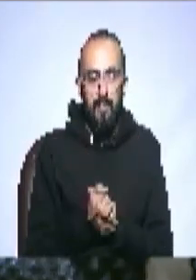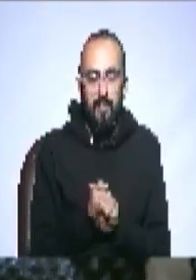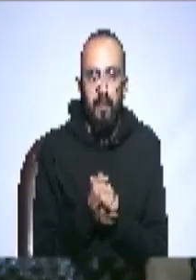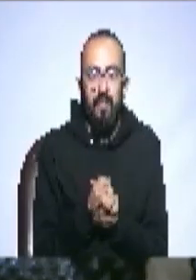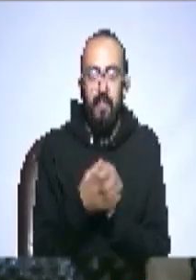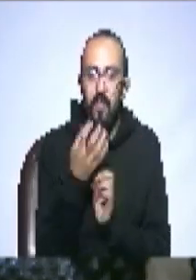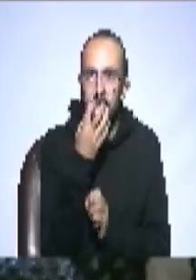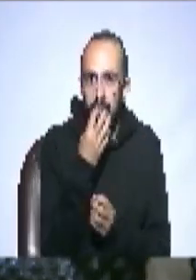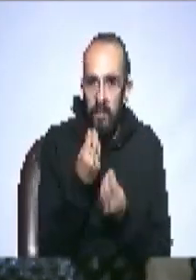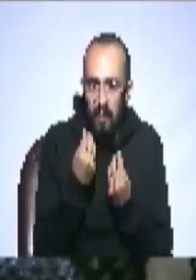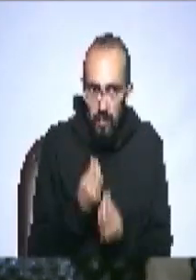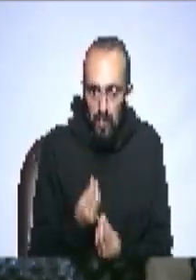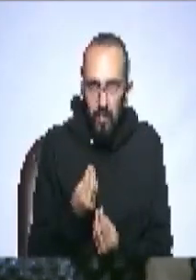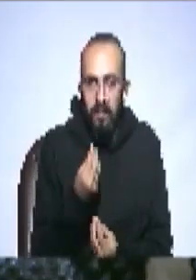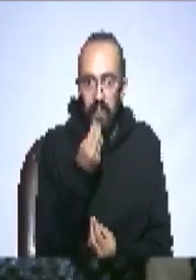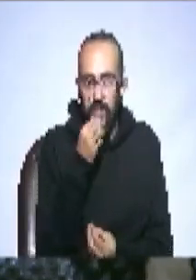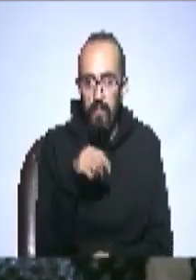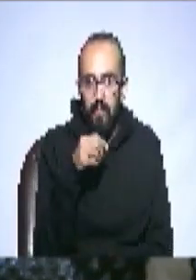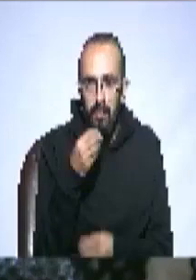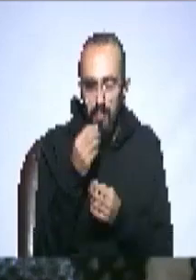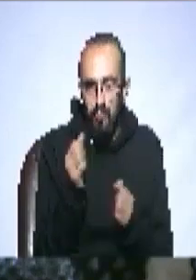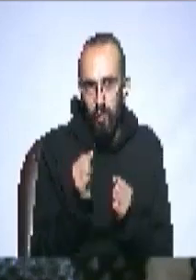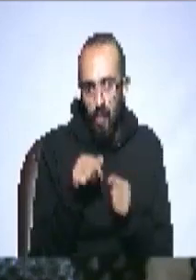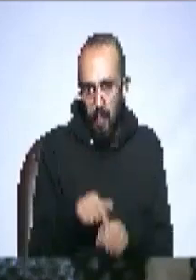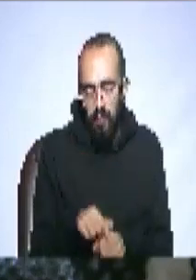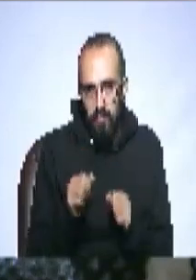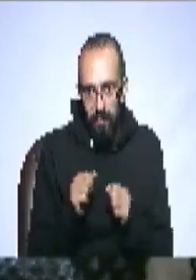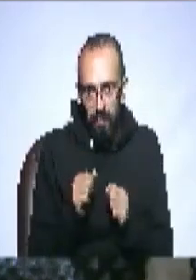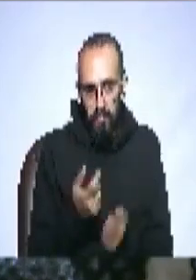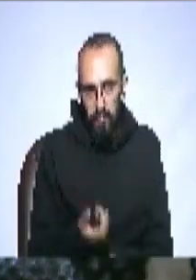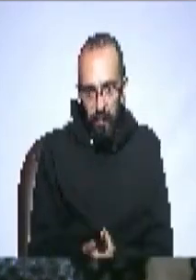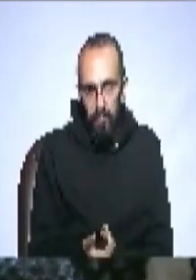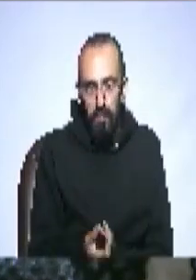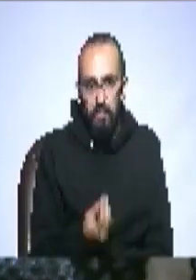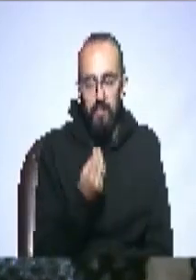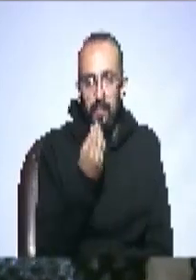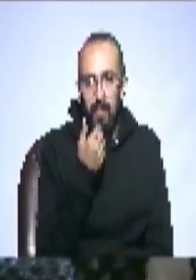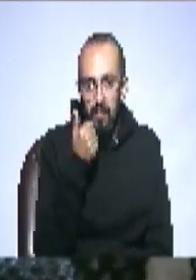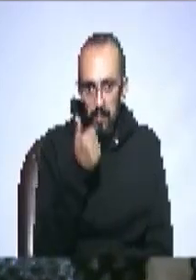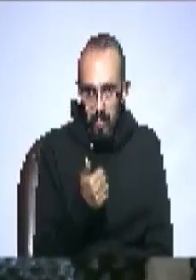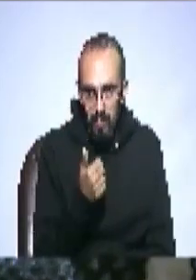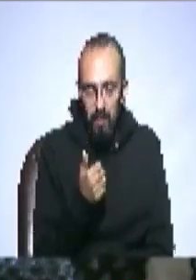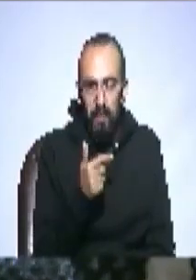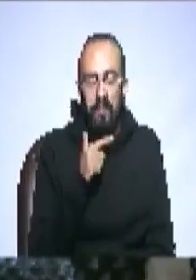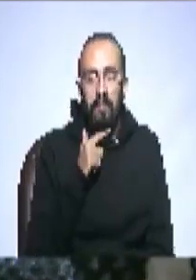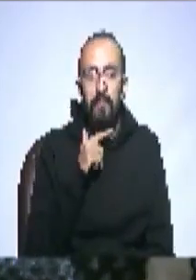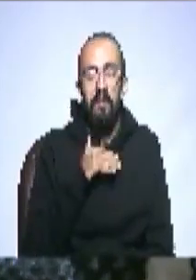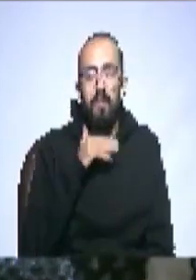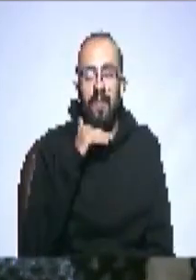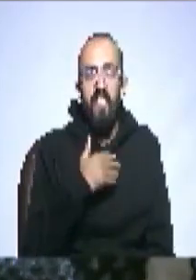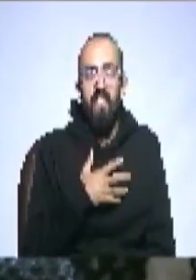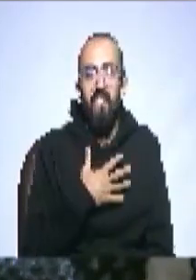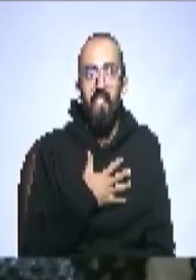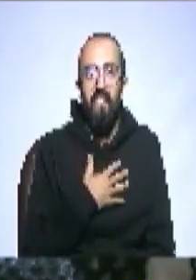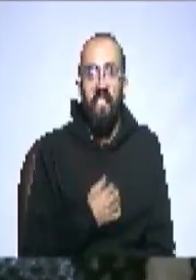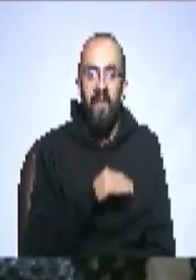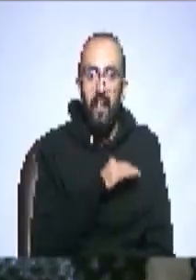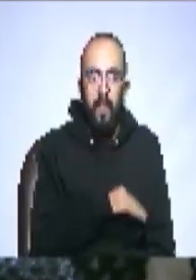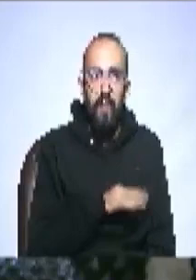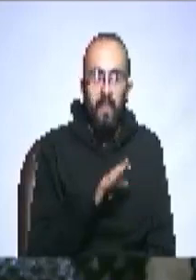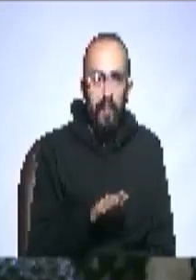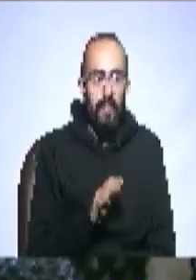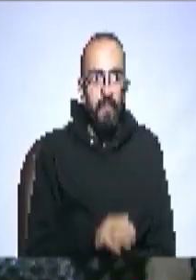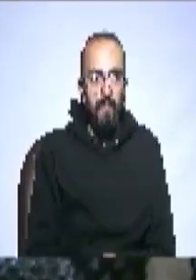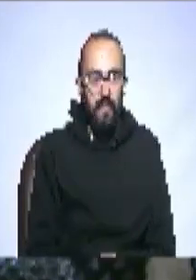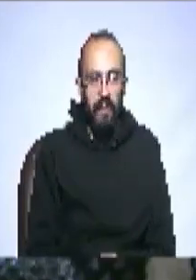دفيانة كده في الشتاء، أخدة كل الحاجات اللي أنا عايزاها. عاملين أكلة حلوة ومليانة مفيدة، يعني مليانة، مش